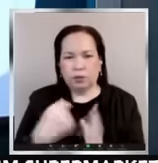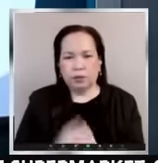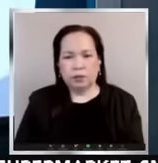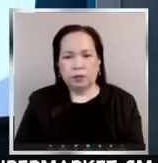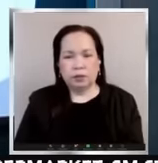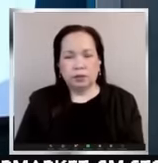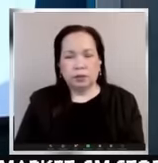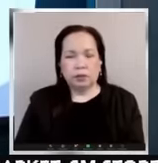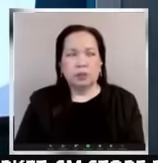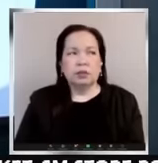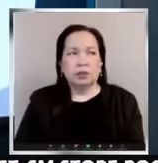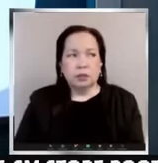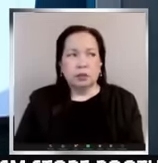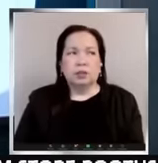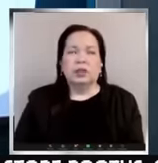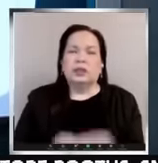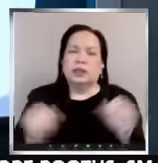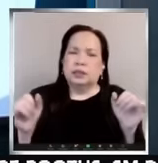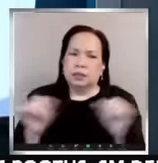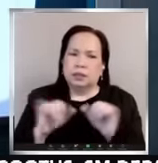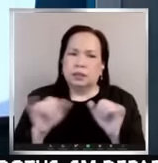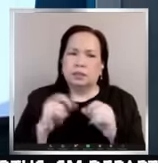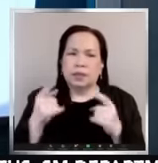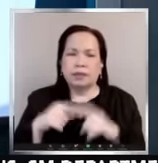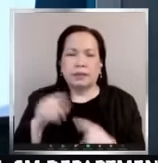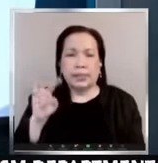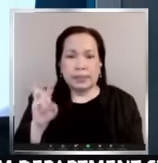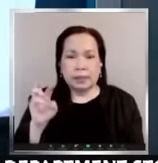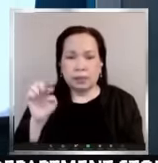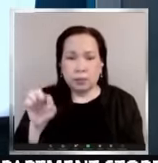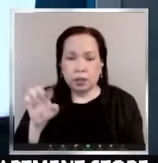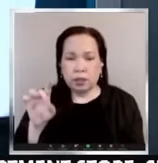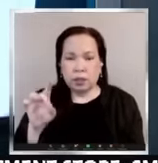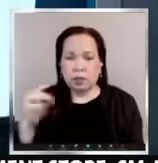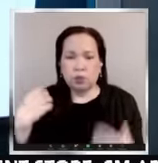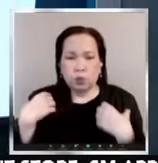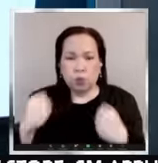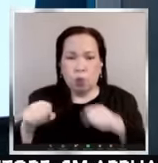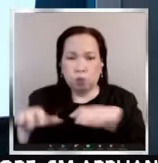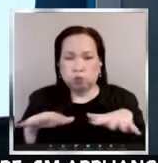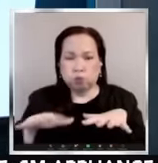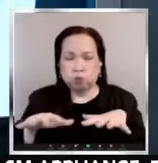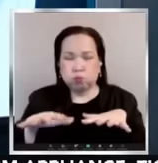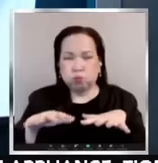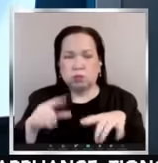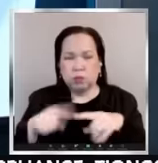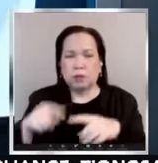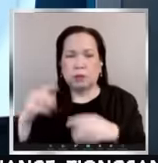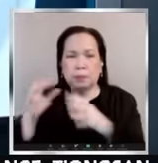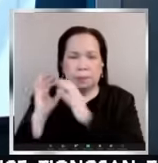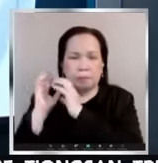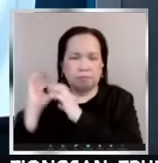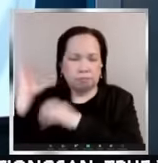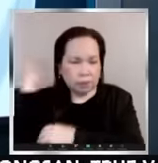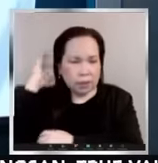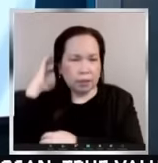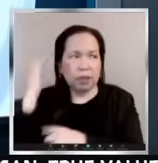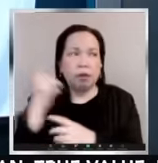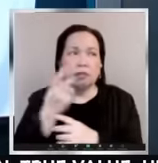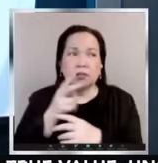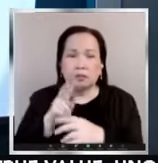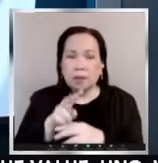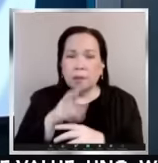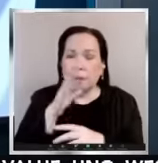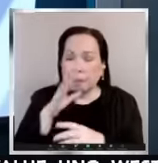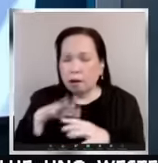Trahedya pa rin dahil naman sa 6.8 magnitude na lindol sa Mindanao. Magkayakap na nakuha ang mga labi ng mag-inang natabunan ng landslide